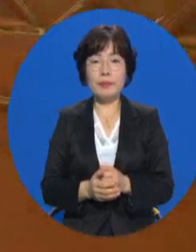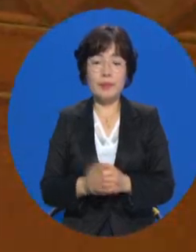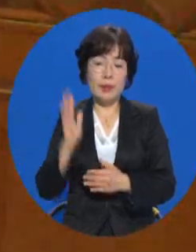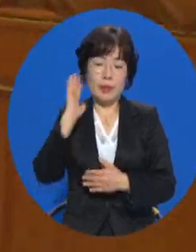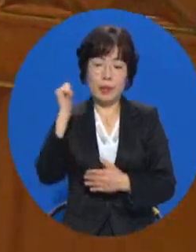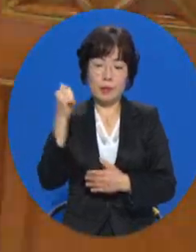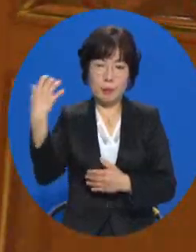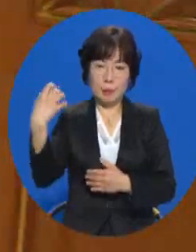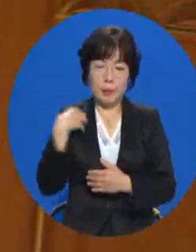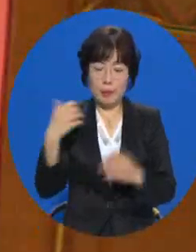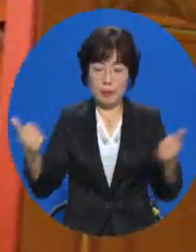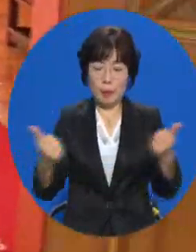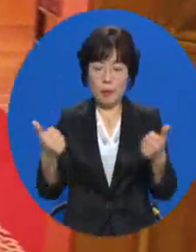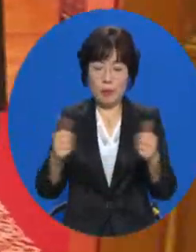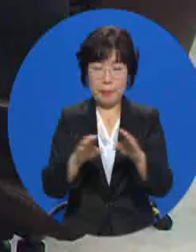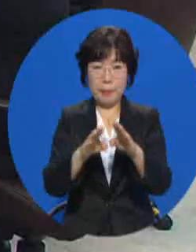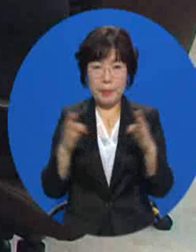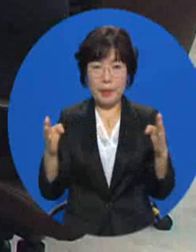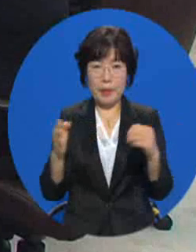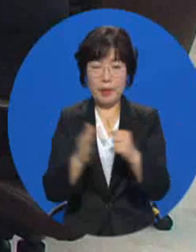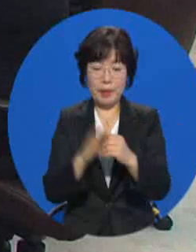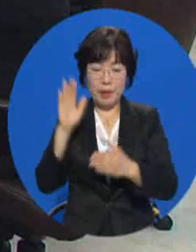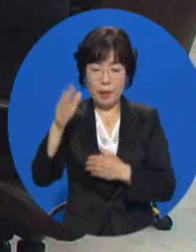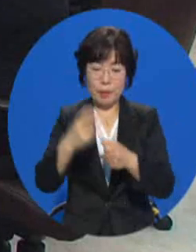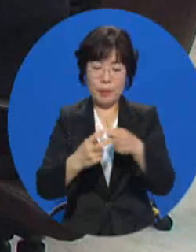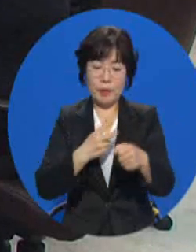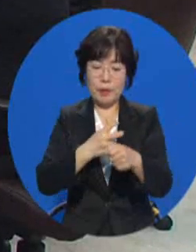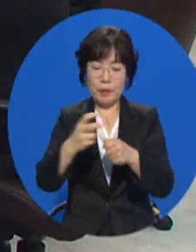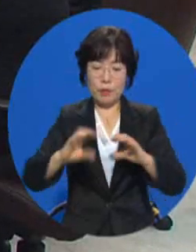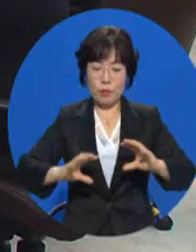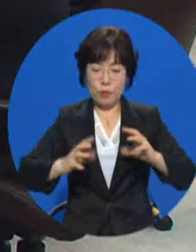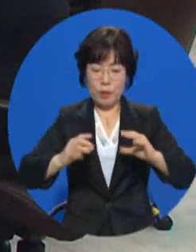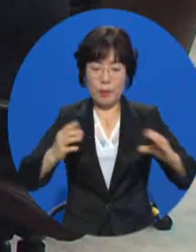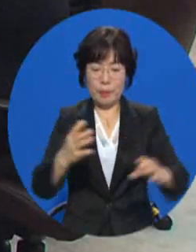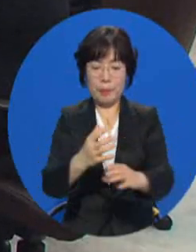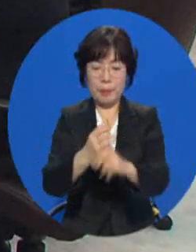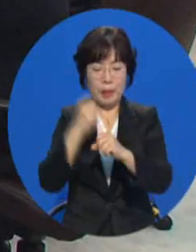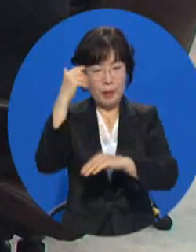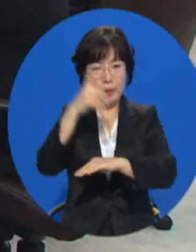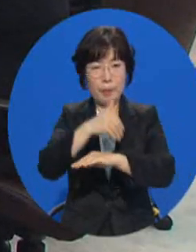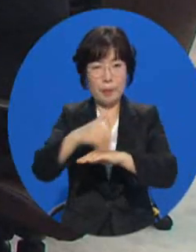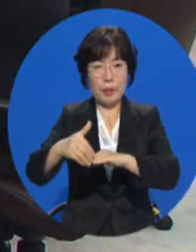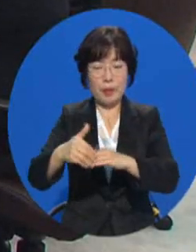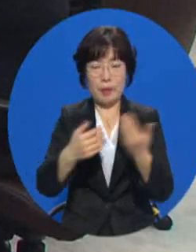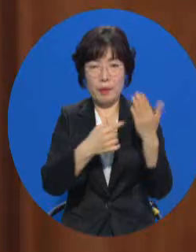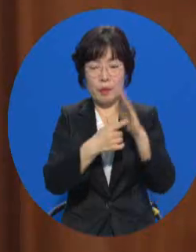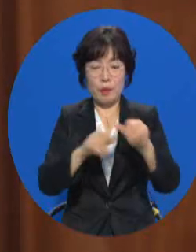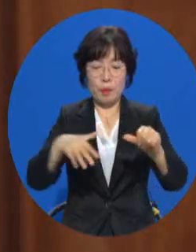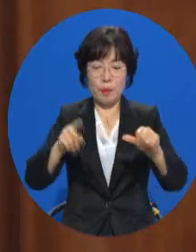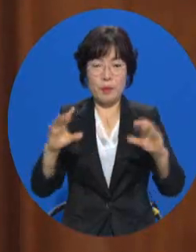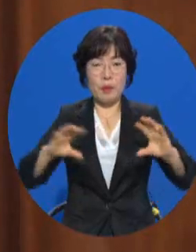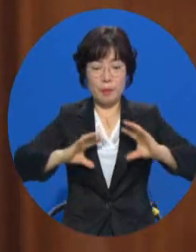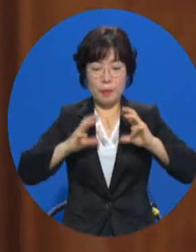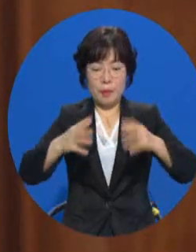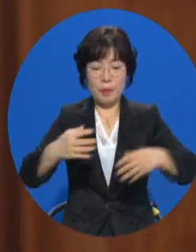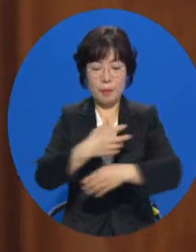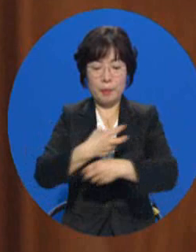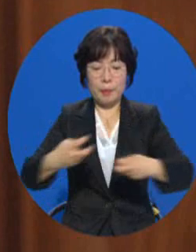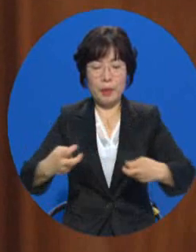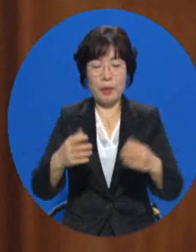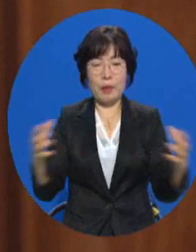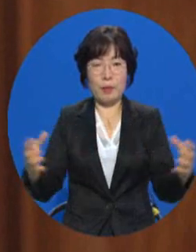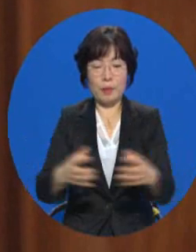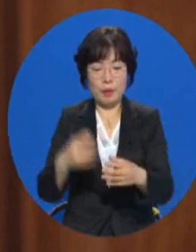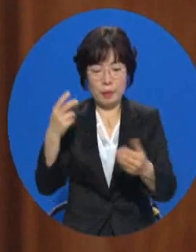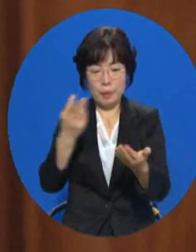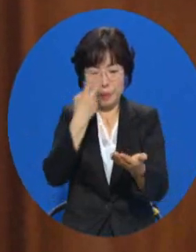대통령 주재로 열린 국무회의에서 향후 20년의 국토 장기 발전 방향을 제시하는 제5차 국토종합계획안이 심의